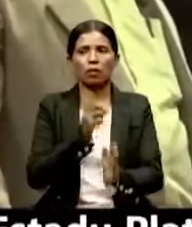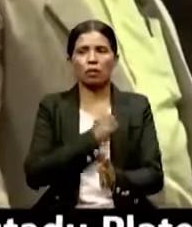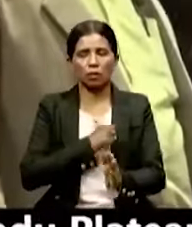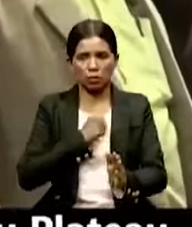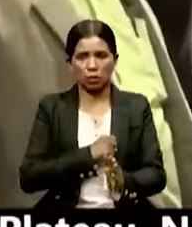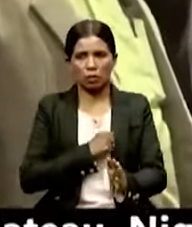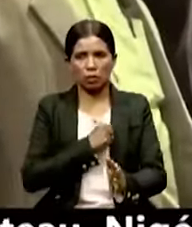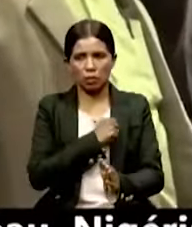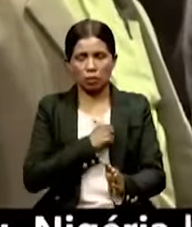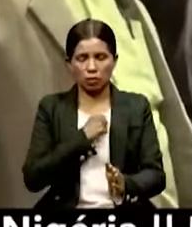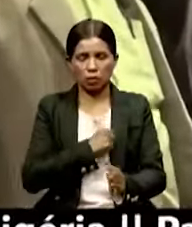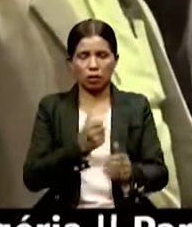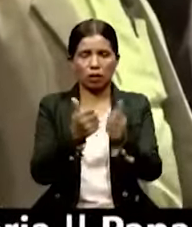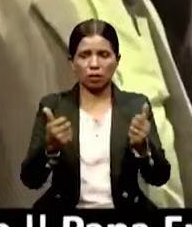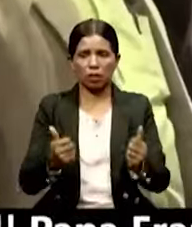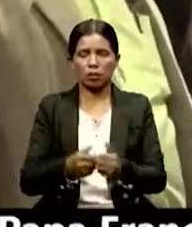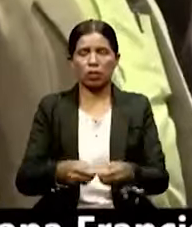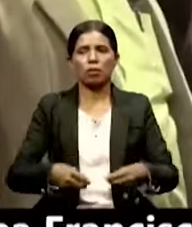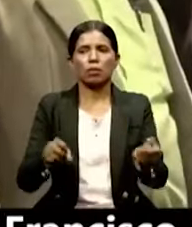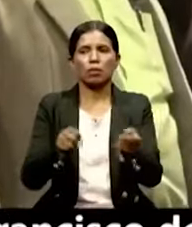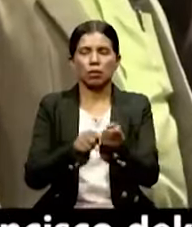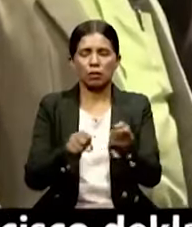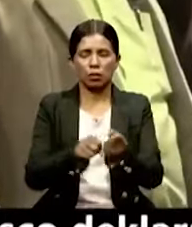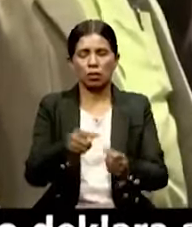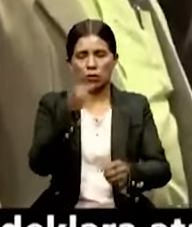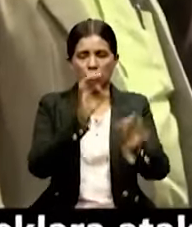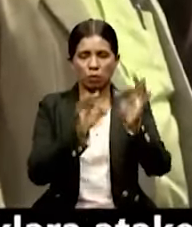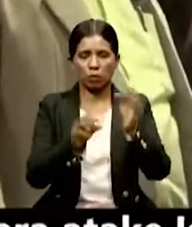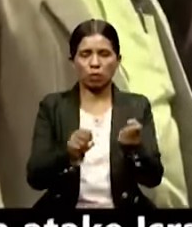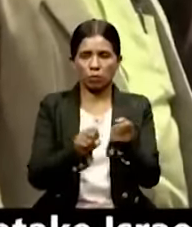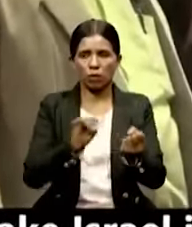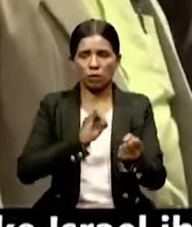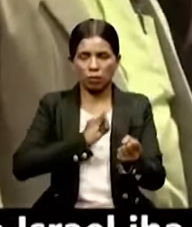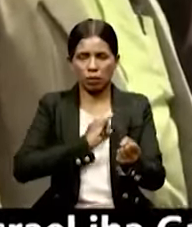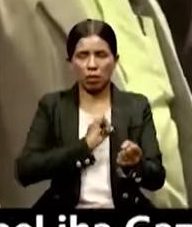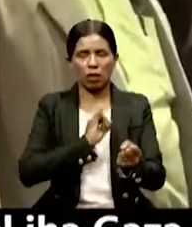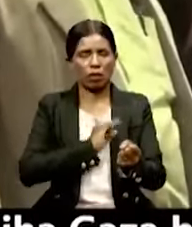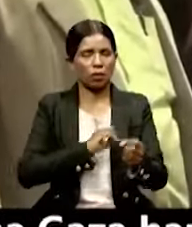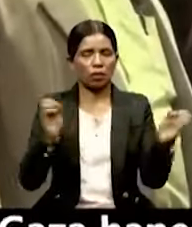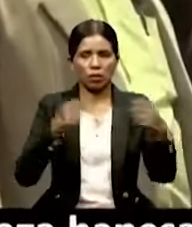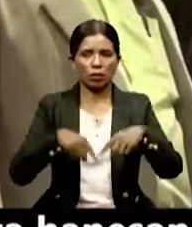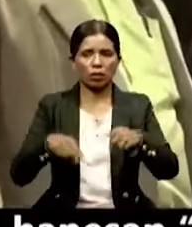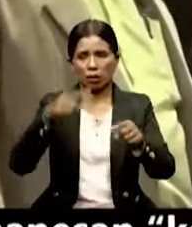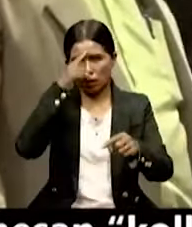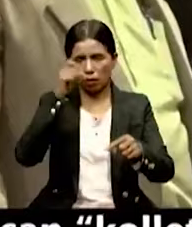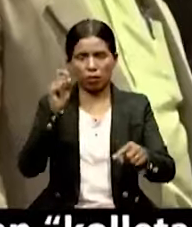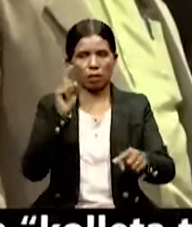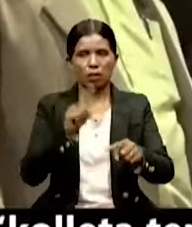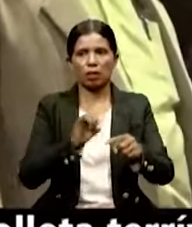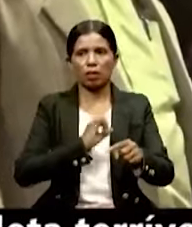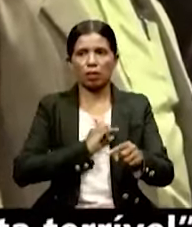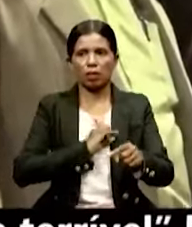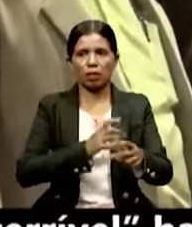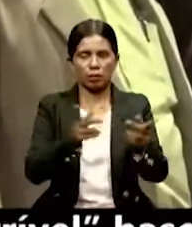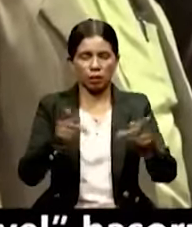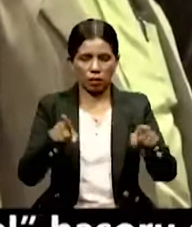malah asosiasi nasional fom. Ia ni confiance baru. Mereka harus selamat. Tambah hau labeli servis ya ambien